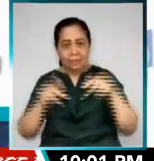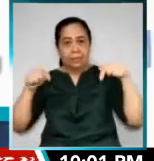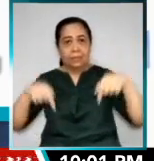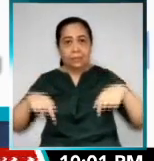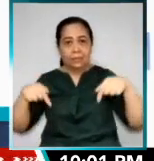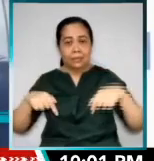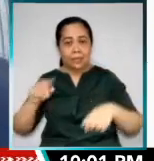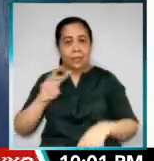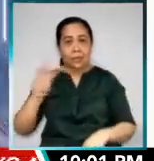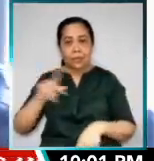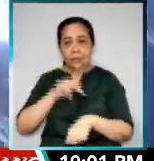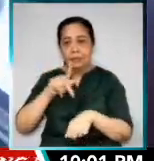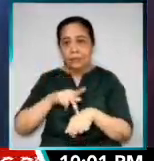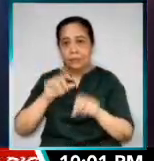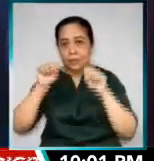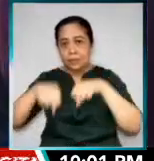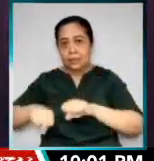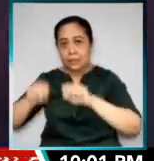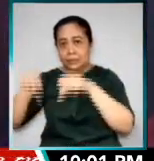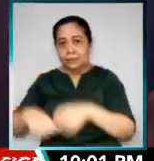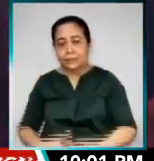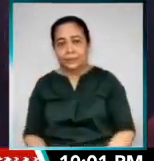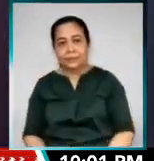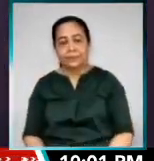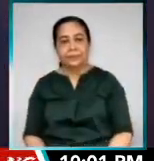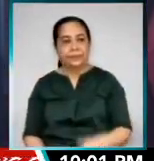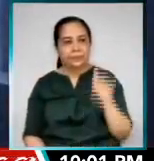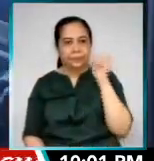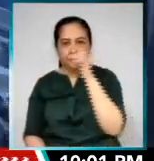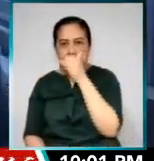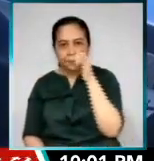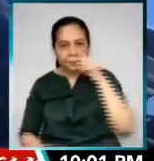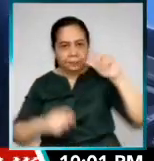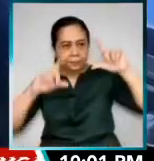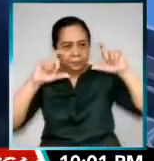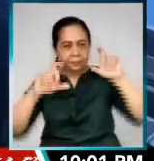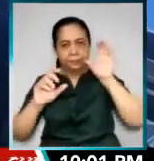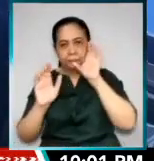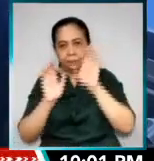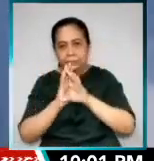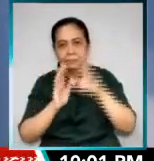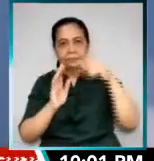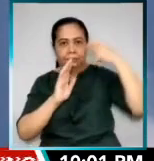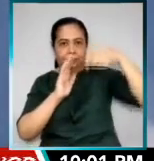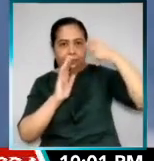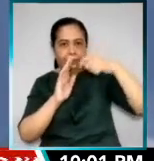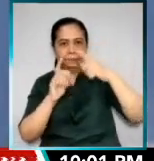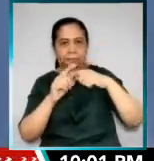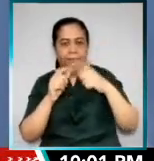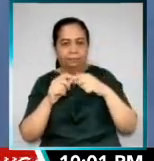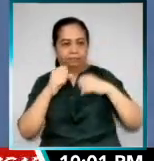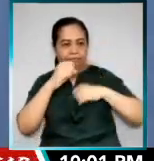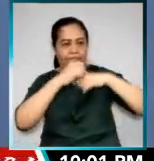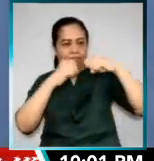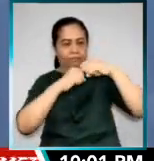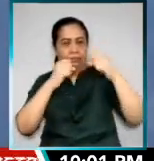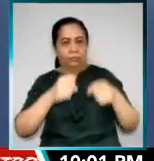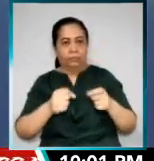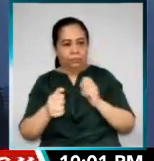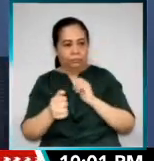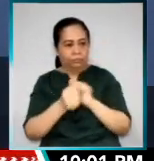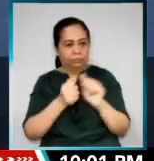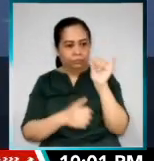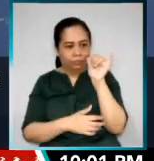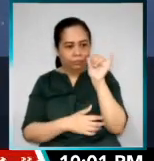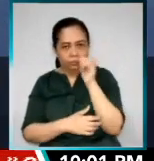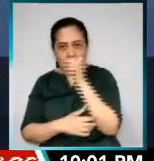Sea. Kinuha na ng militar ng litrato at video ang mga barko at istruktura na nadaanan sa pagpapatrolya.